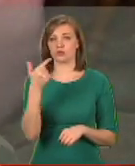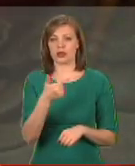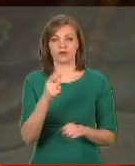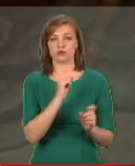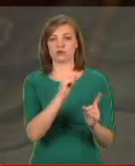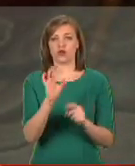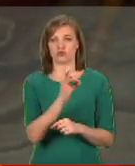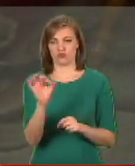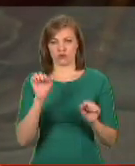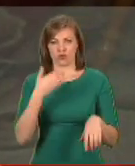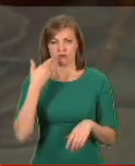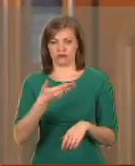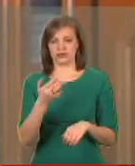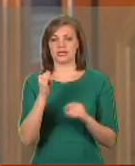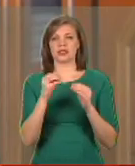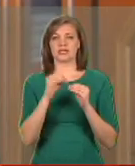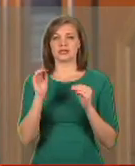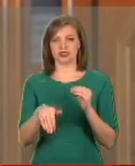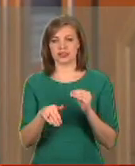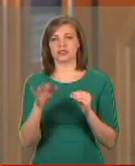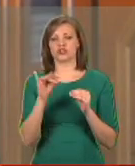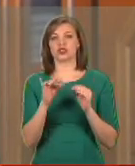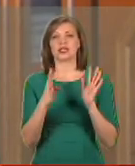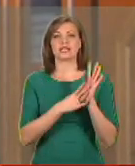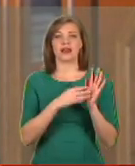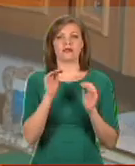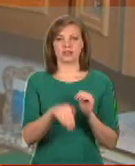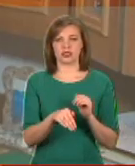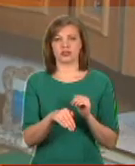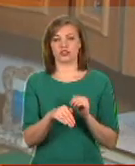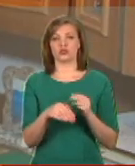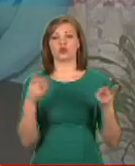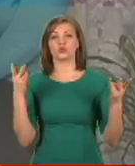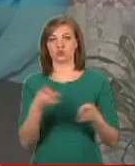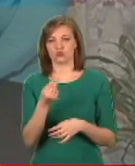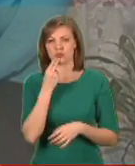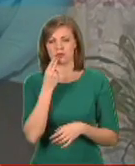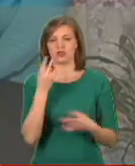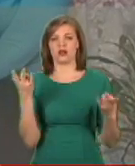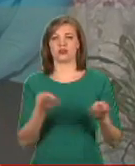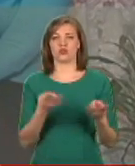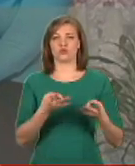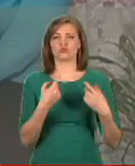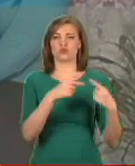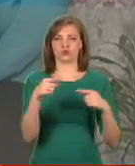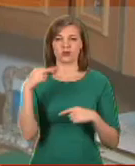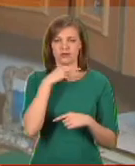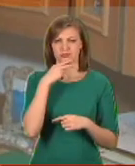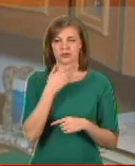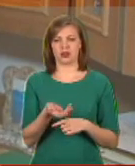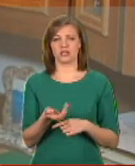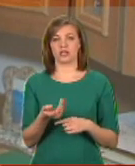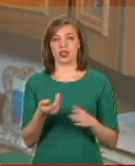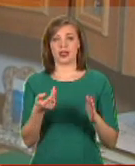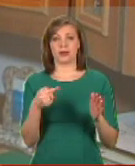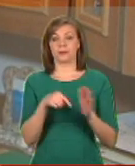за каждую копейку. И 10 тысяч, и 9 тысяч. Нужно питание, нужно другие препараты.